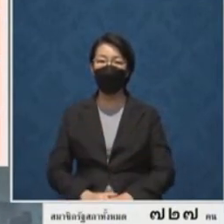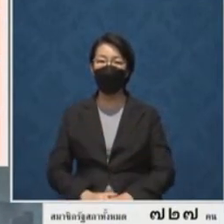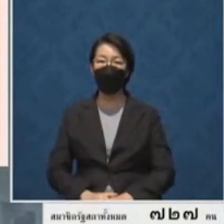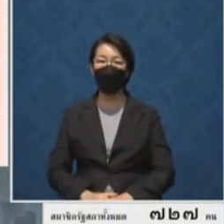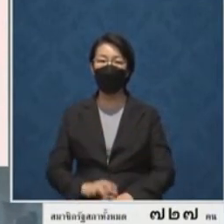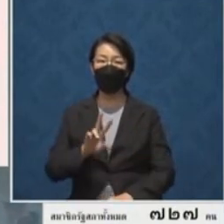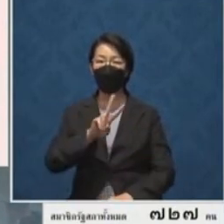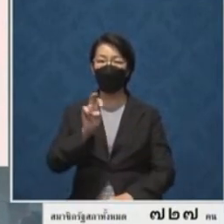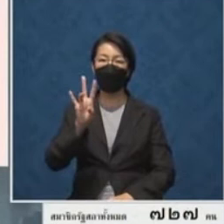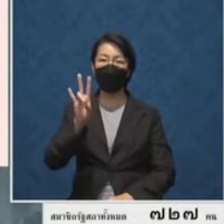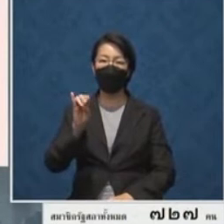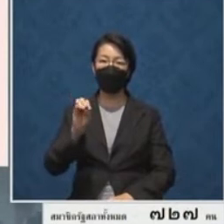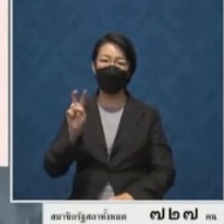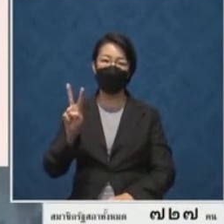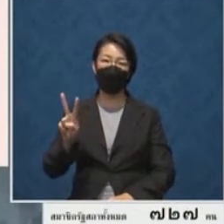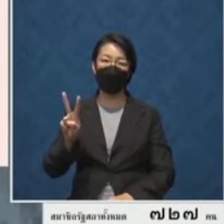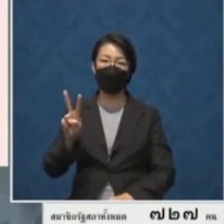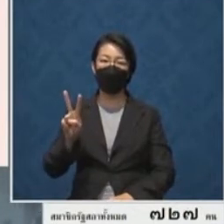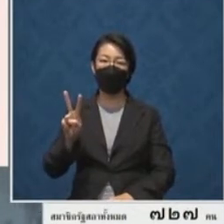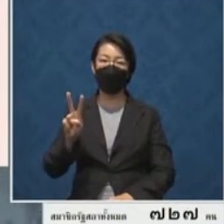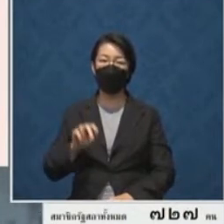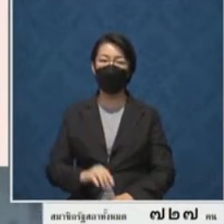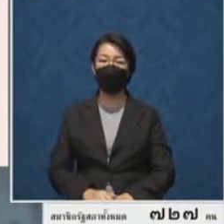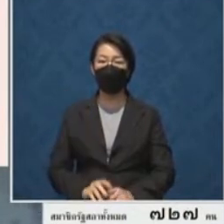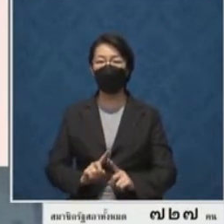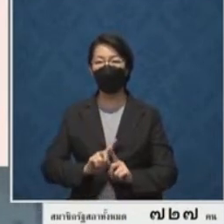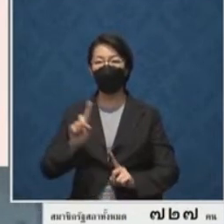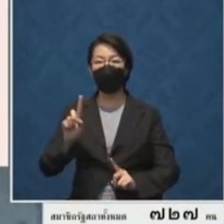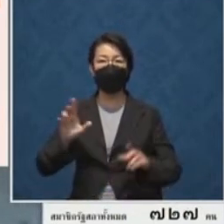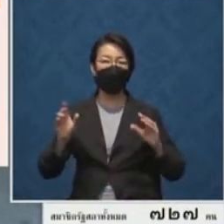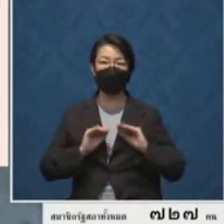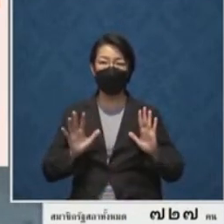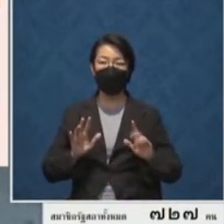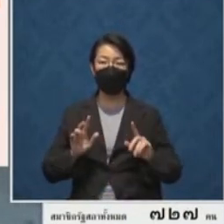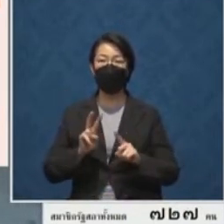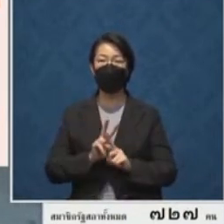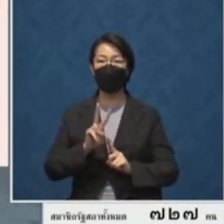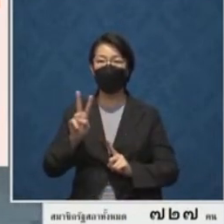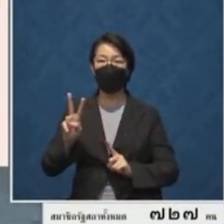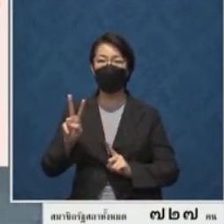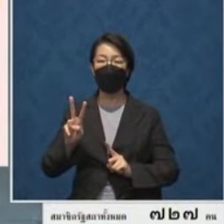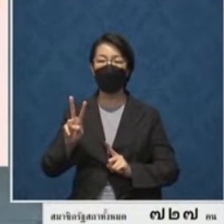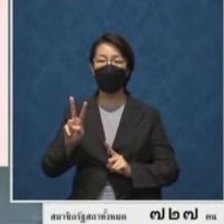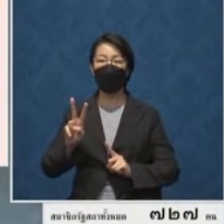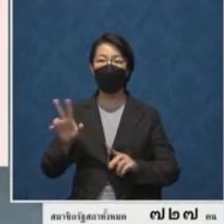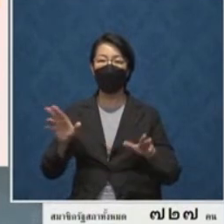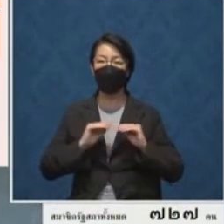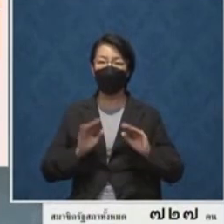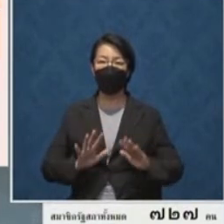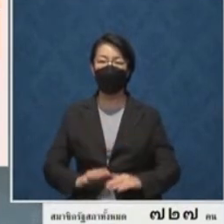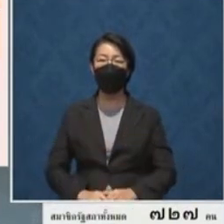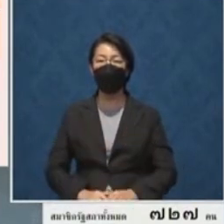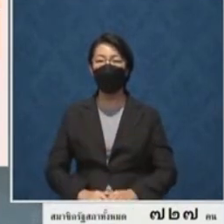ติกาญจนา 1ไม่รับหลักการ2ไม่รับหลักการ3